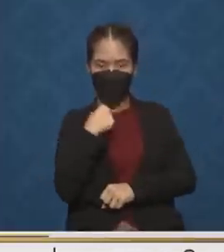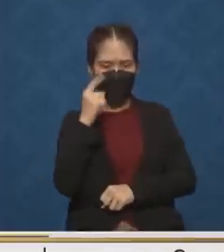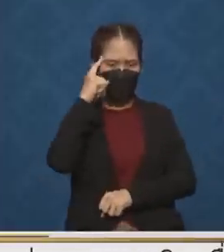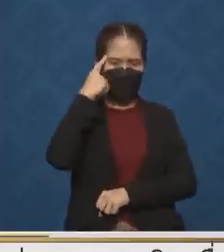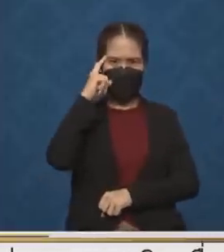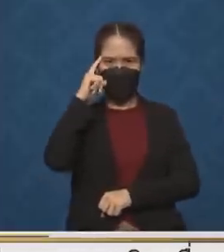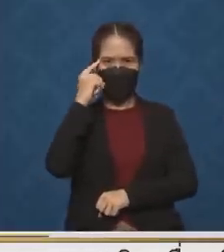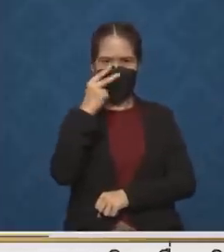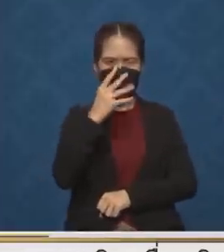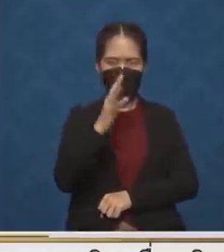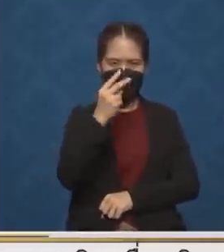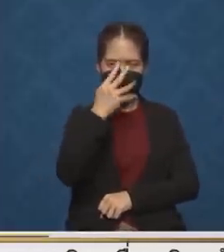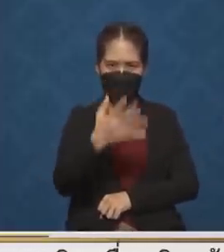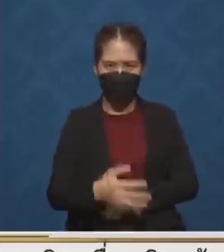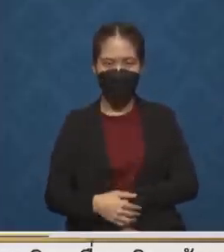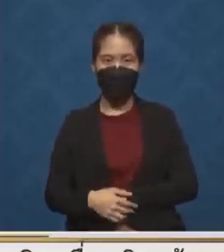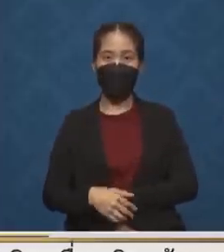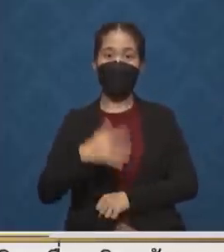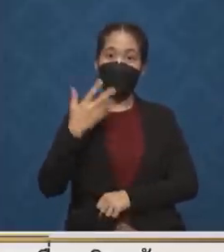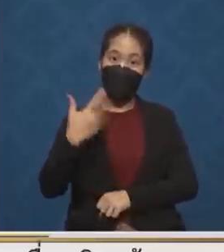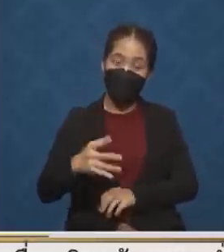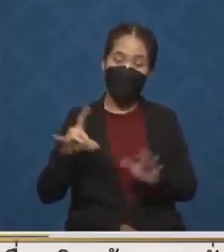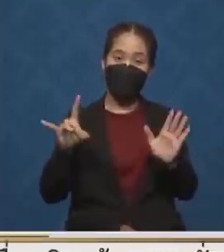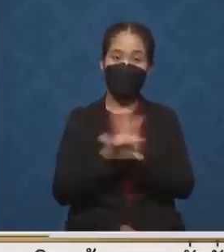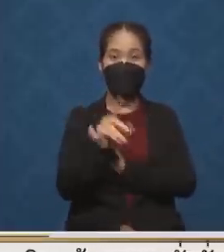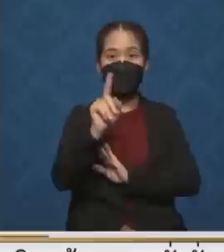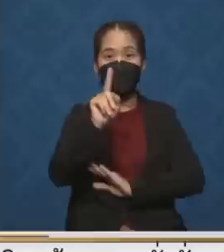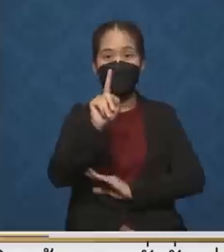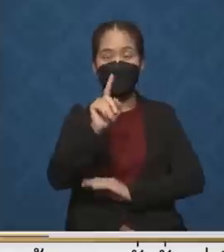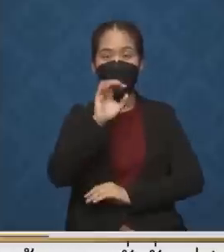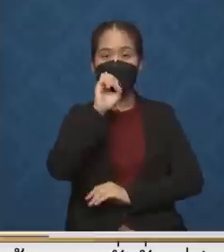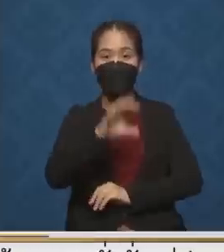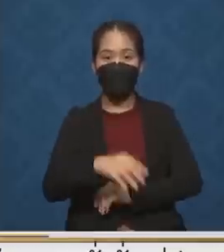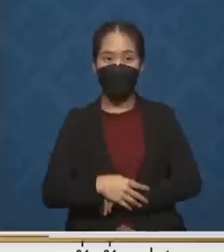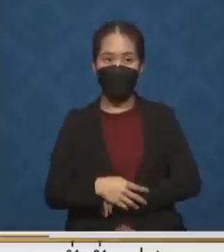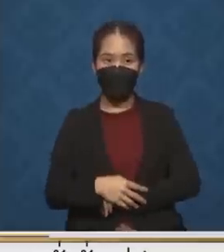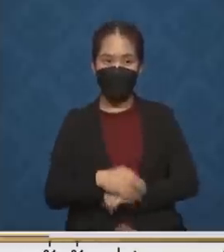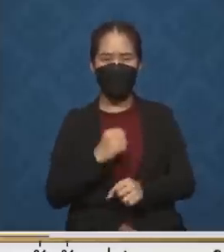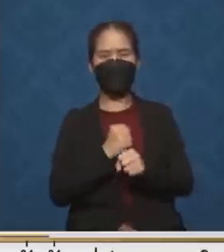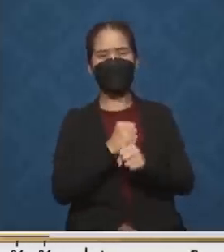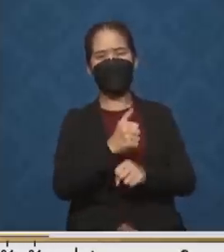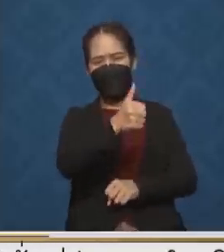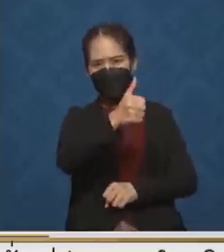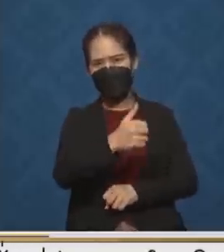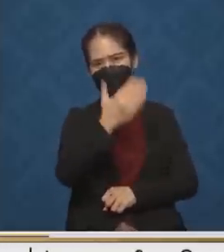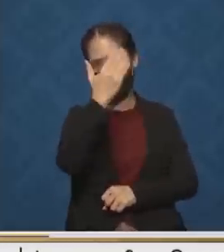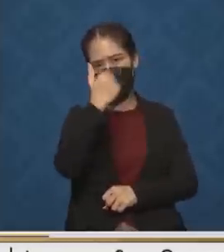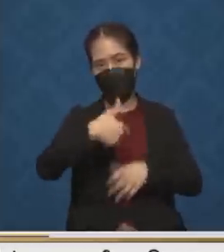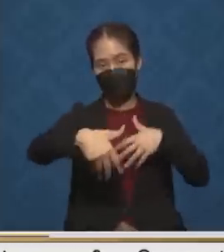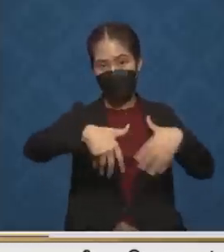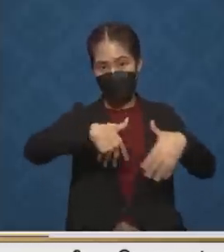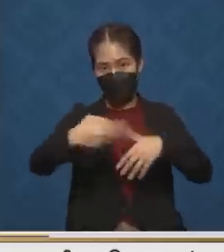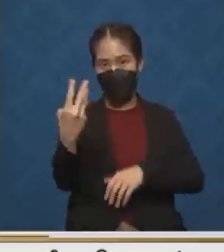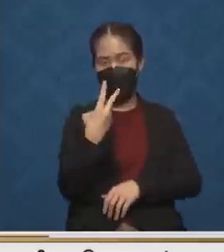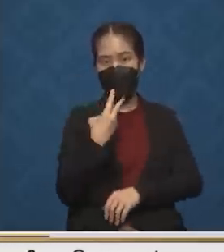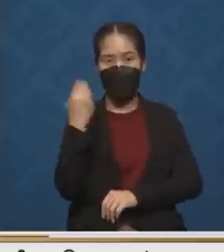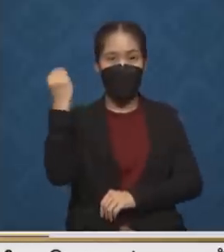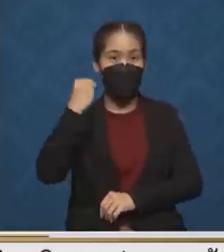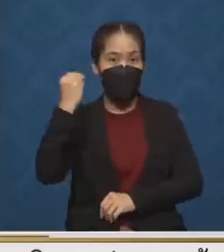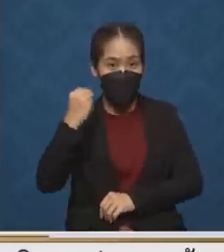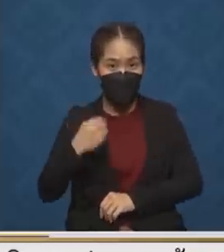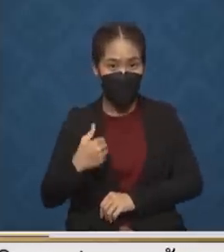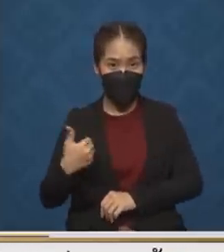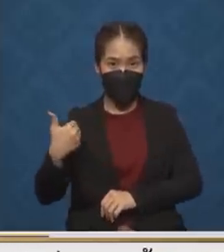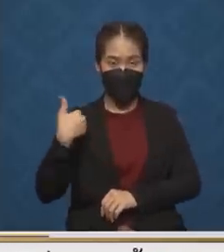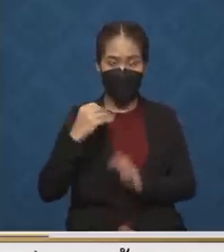ไม่เห็นแล้สุดท้ายก็มาบอกว่านี่ ไปทำใหดีหน่อยนะพี่น้ประชาชนวามาเยอะเลยในก่แสigious